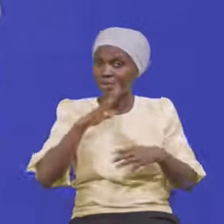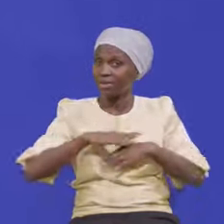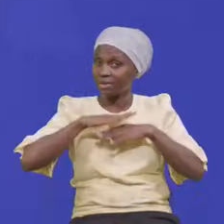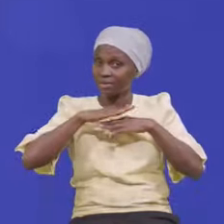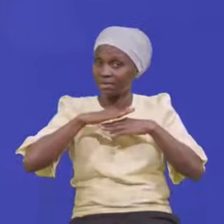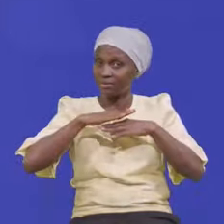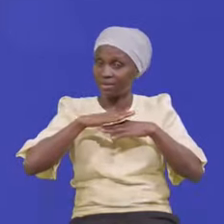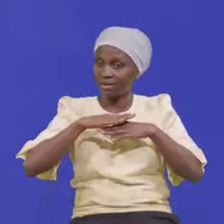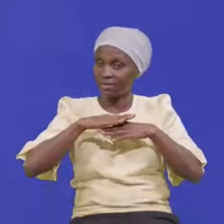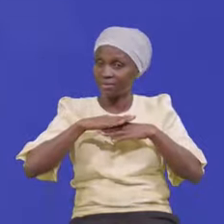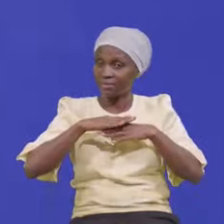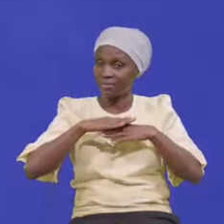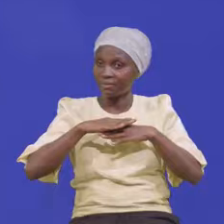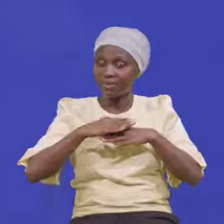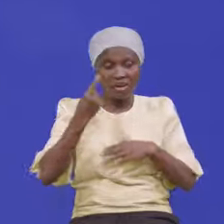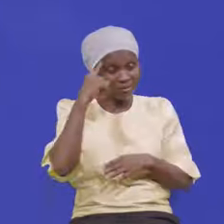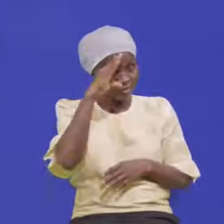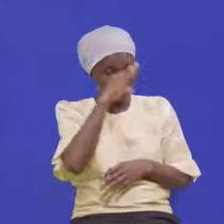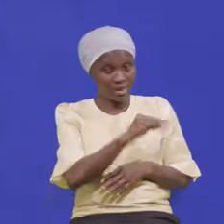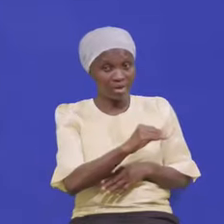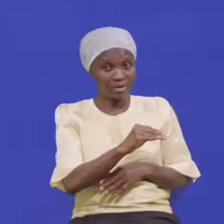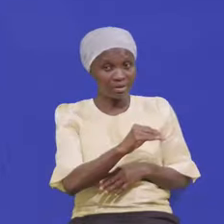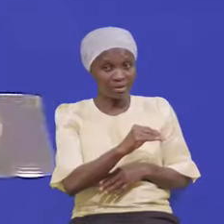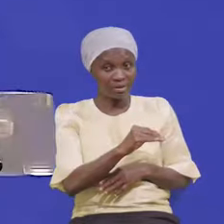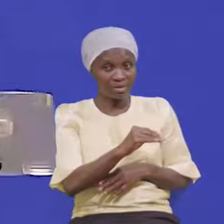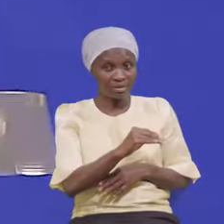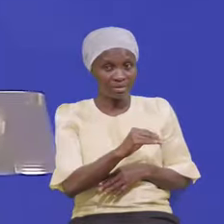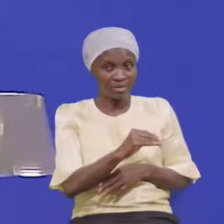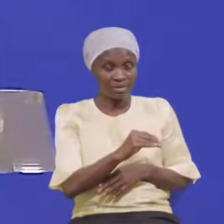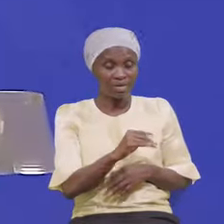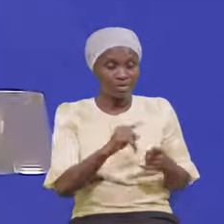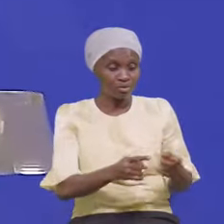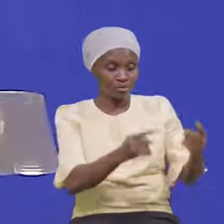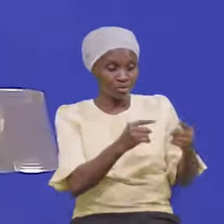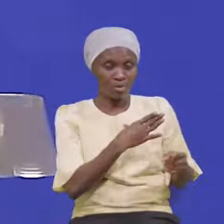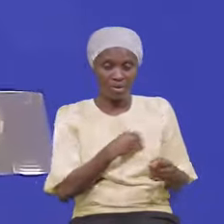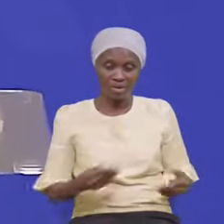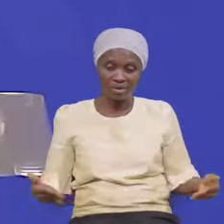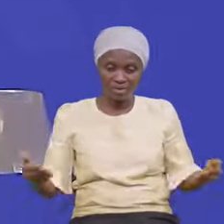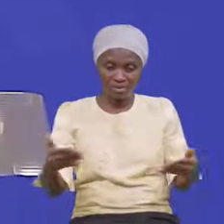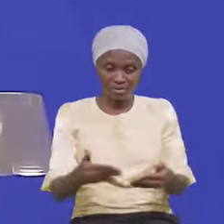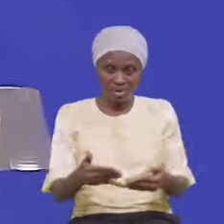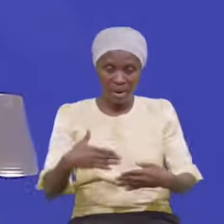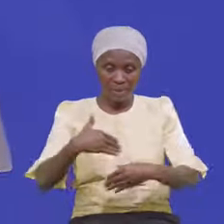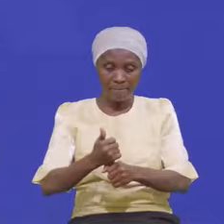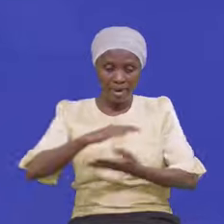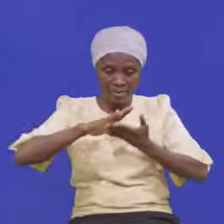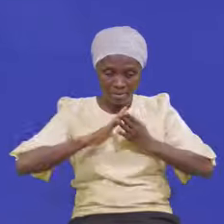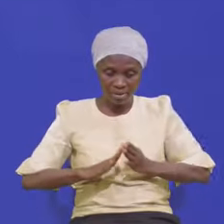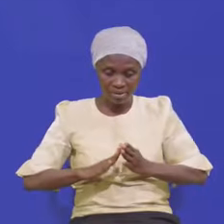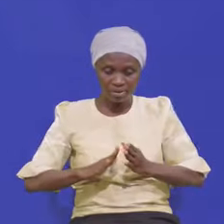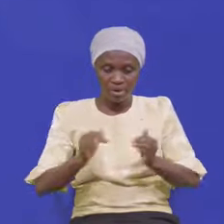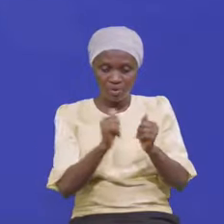వారిని సంతృప్తి చెందించడానికి, ఫర్ మ్యాన్, మానవుడి కోసం, టు కమ్ రికన్సైల్డ్ టు హిస్ క్రియేటర్, తన యొక్క